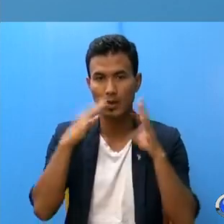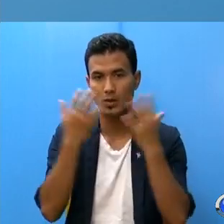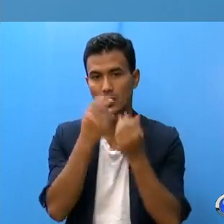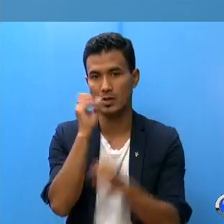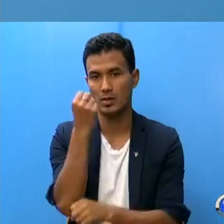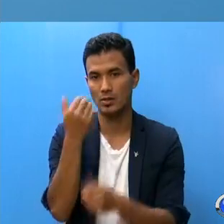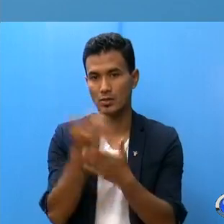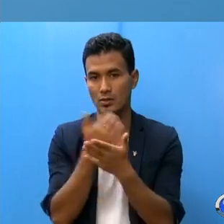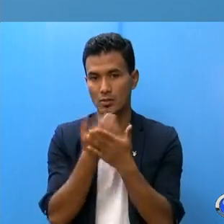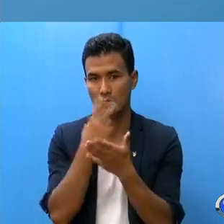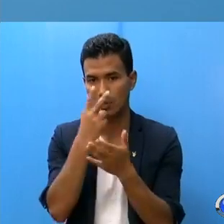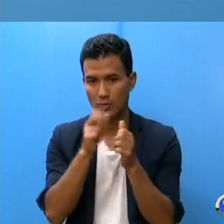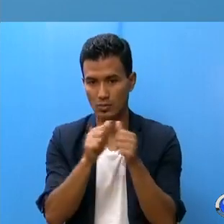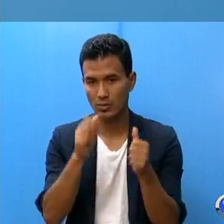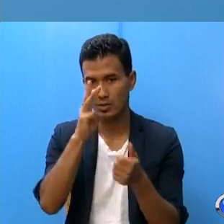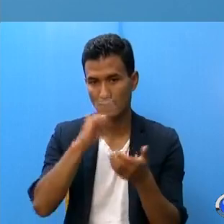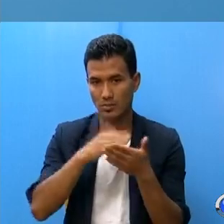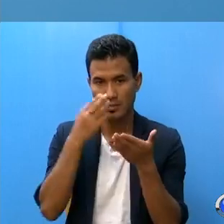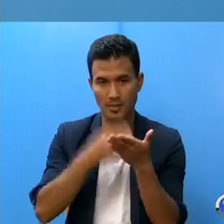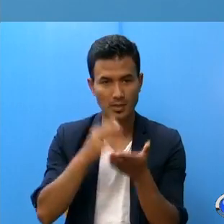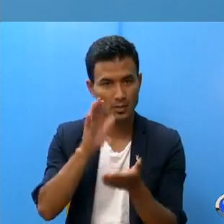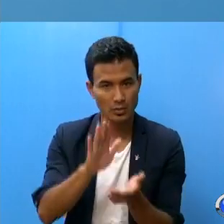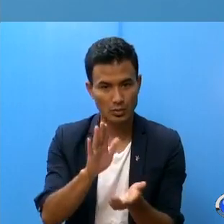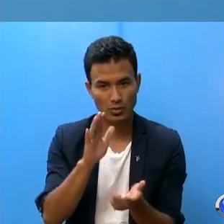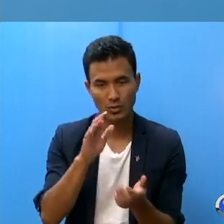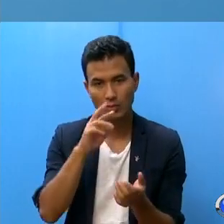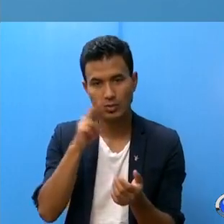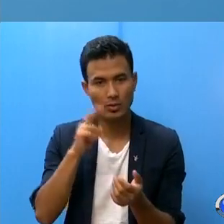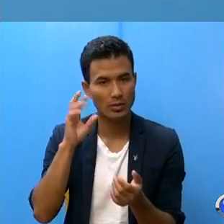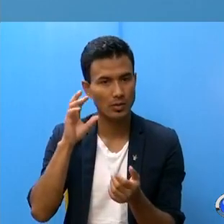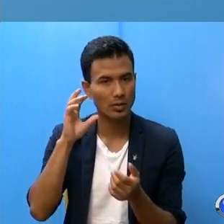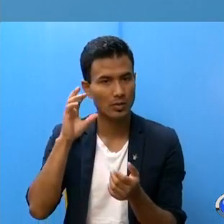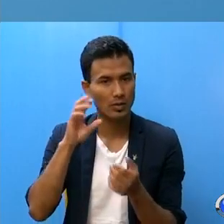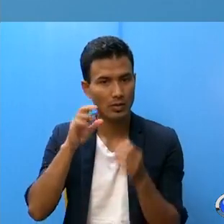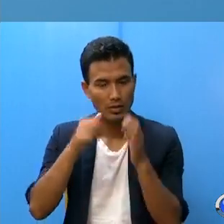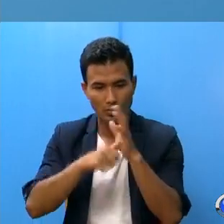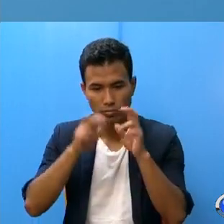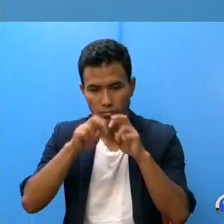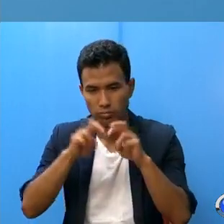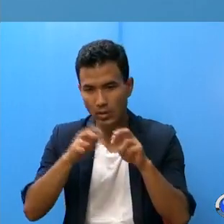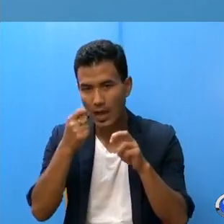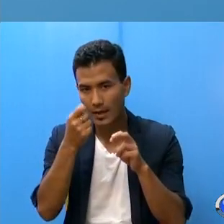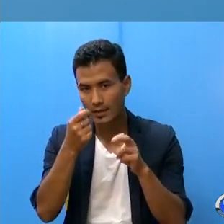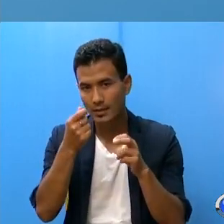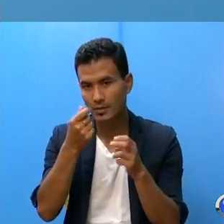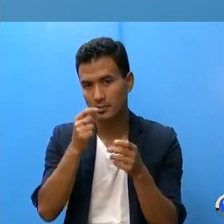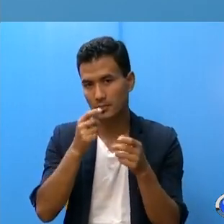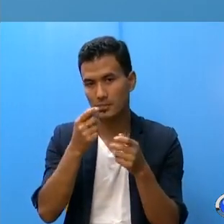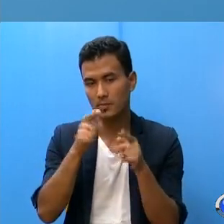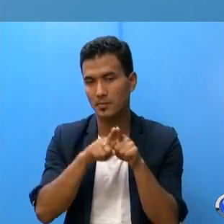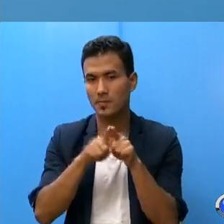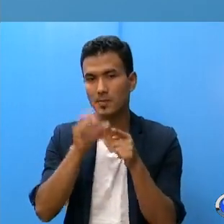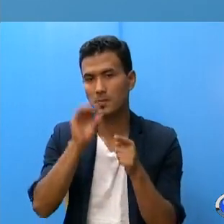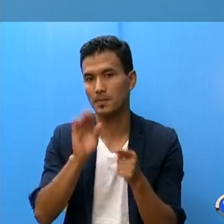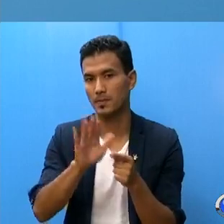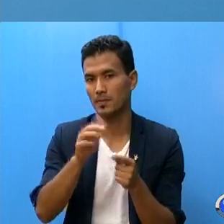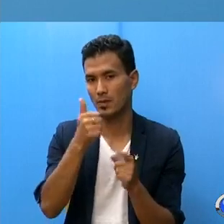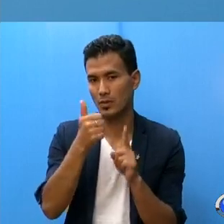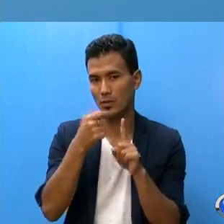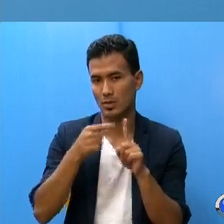अर्गनराइशन में तेन मेन आको मत्र सार्ण्या पने ध्युक्री पने ब्रूंट्र